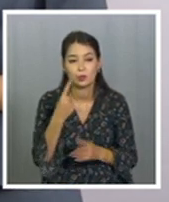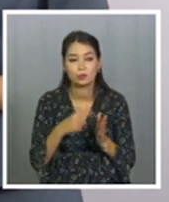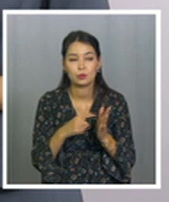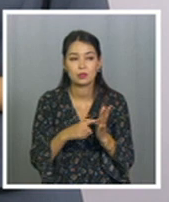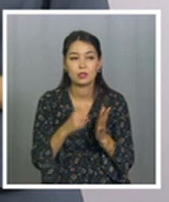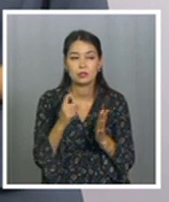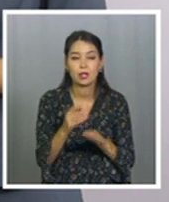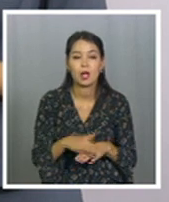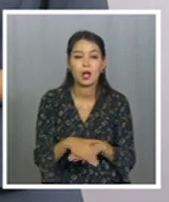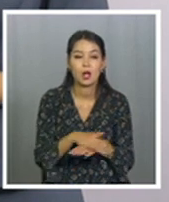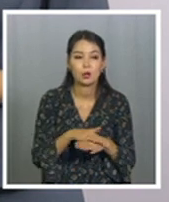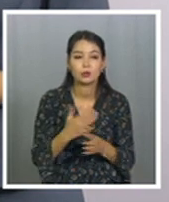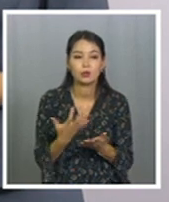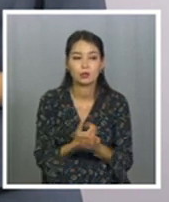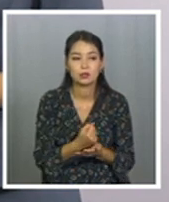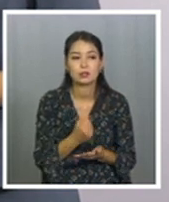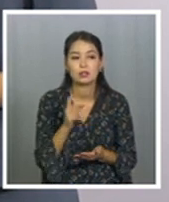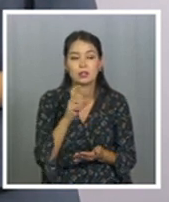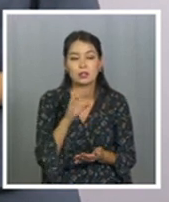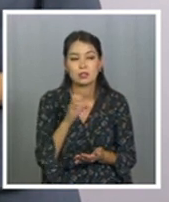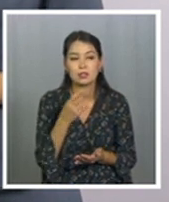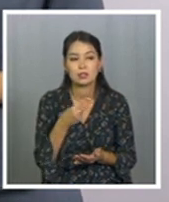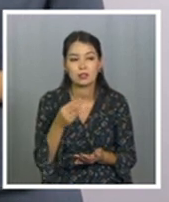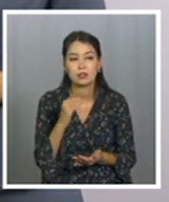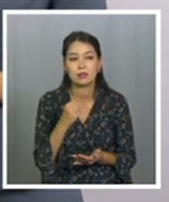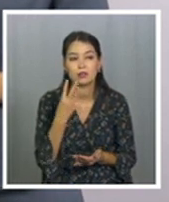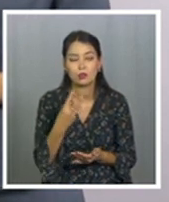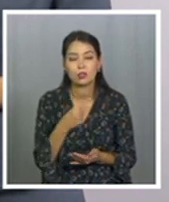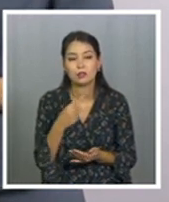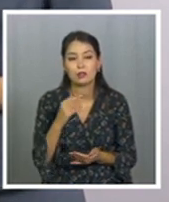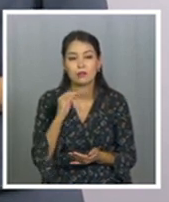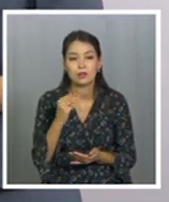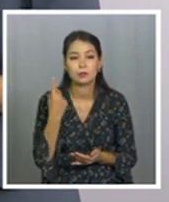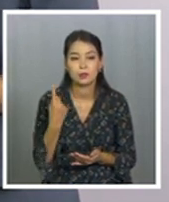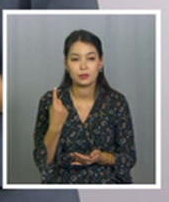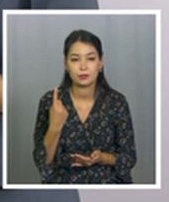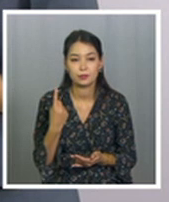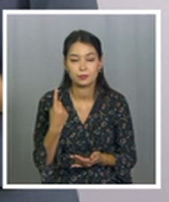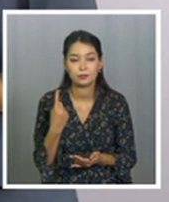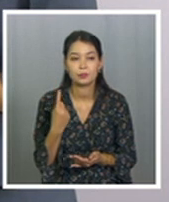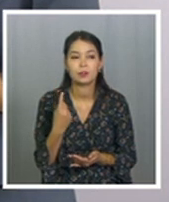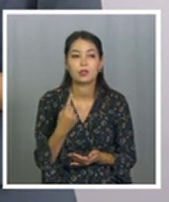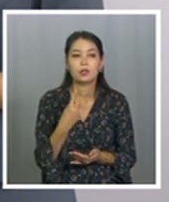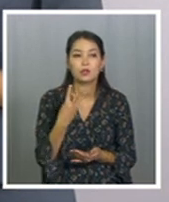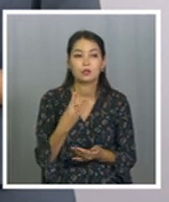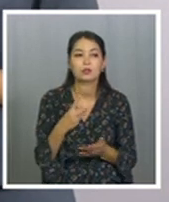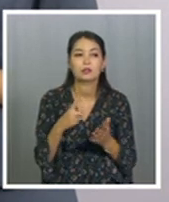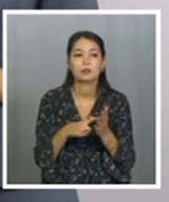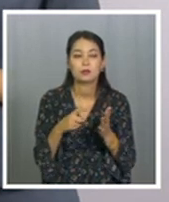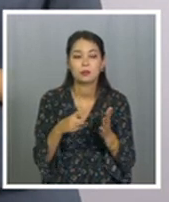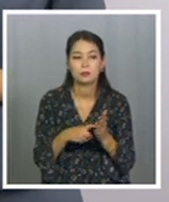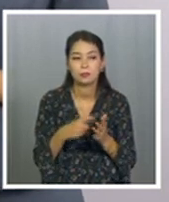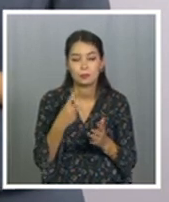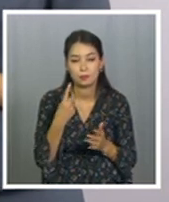Ауданын табу үшін s тең f3 азайтылған f1. 3 пен 1-ді x-тің